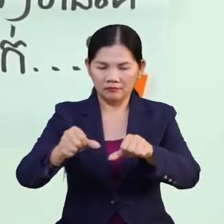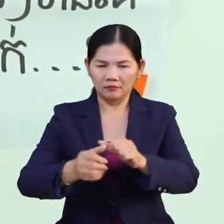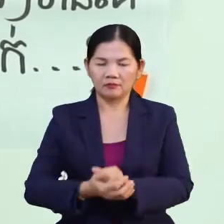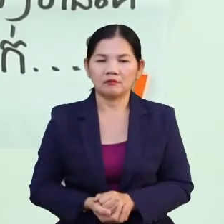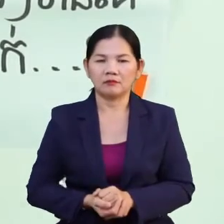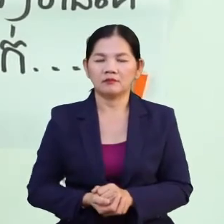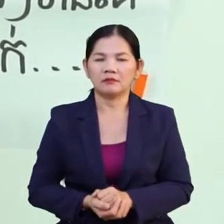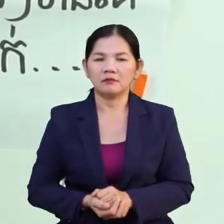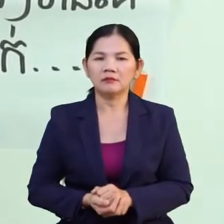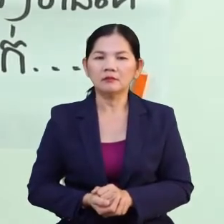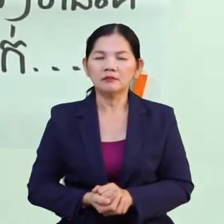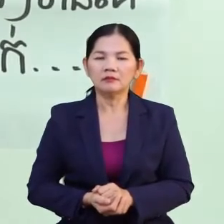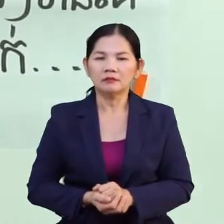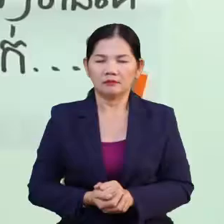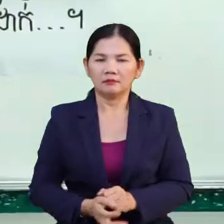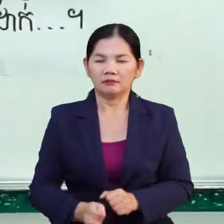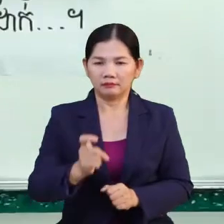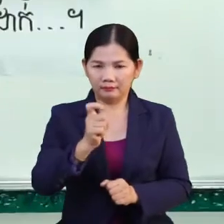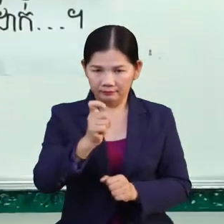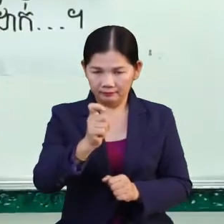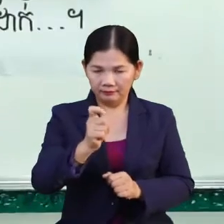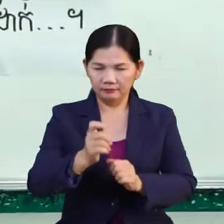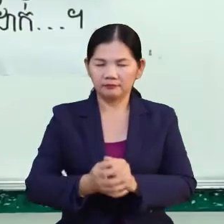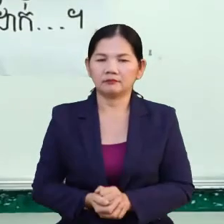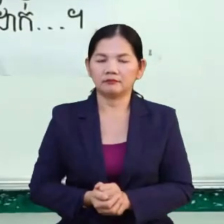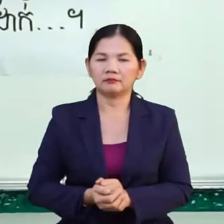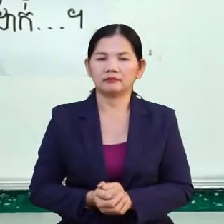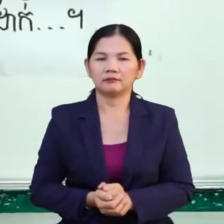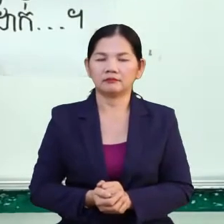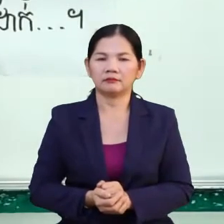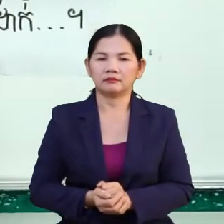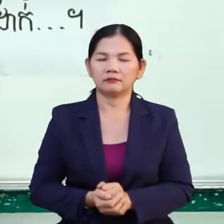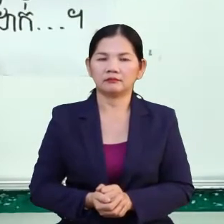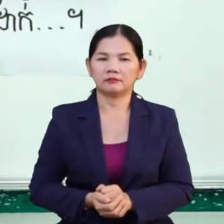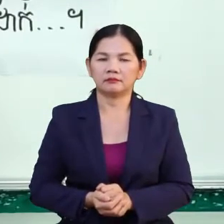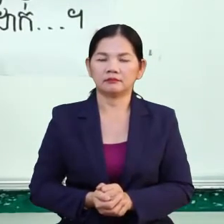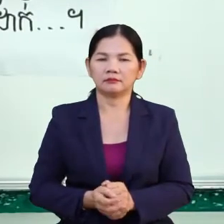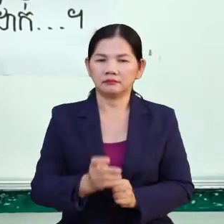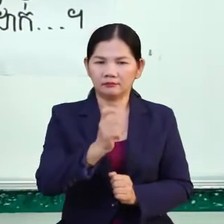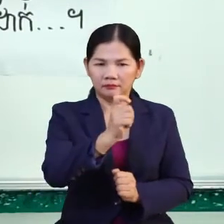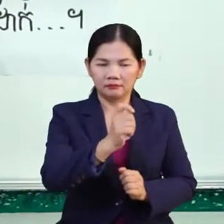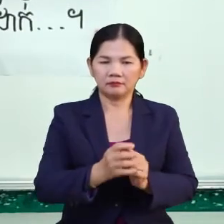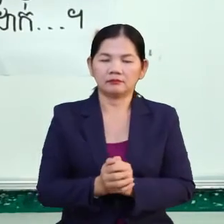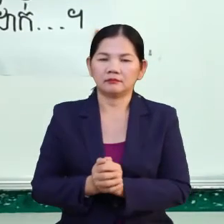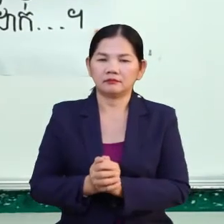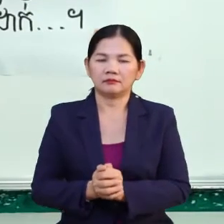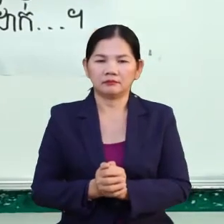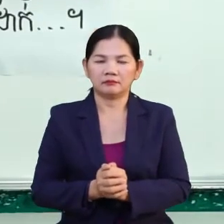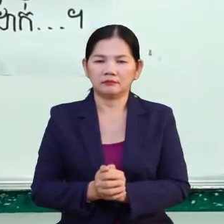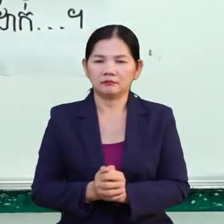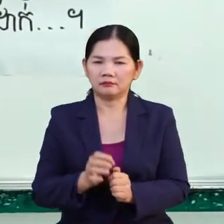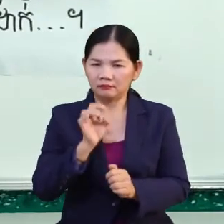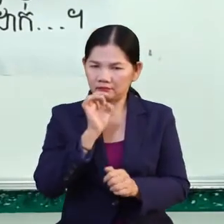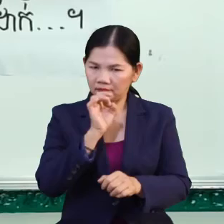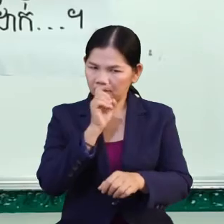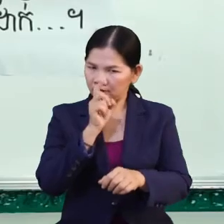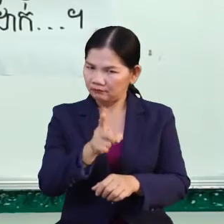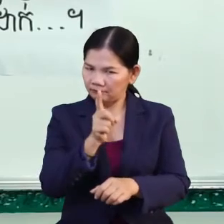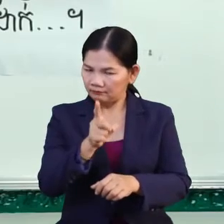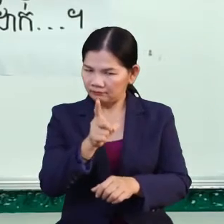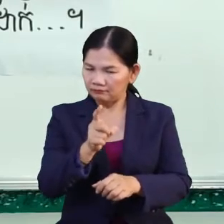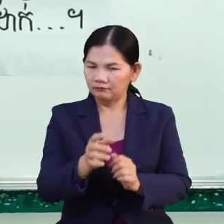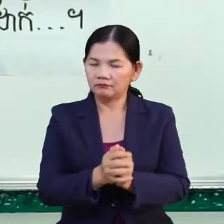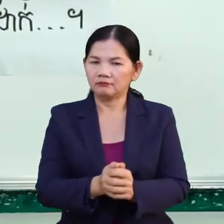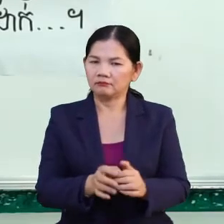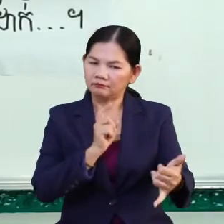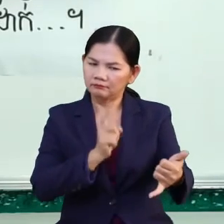ចាបន្តទៅសំណួរខណាកូនចាខតើការប្រមាថមើលងាយគេ